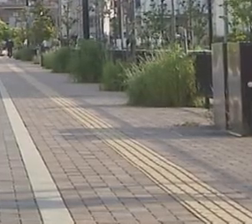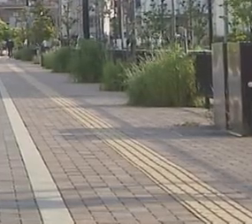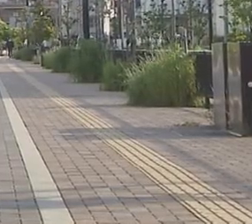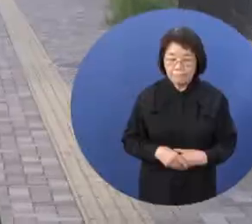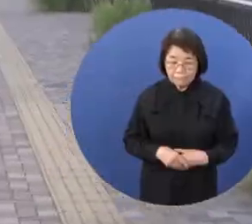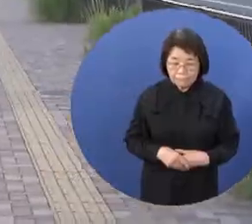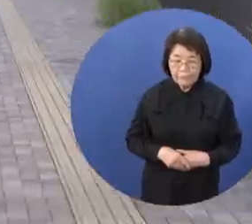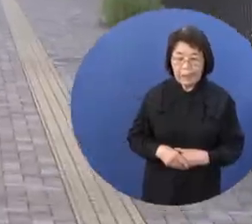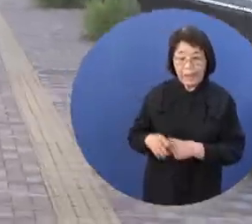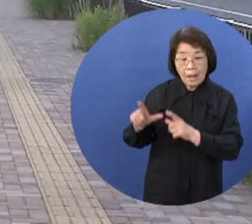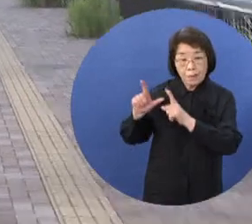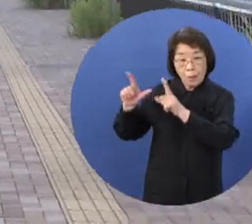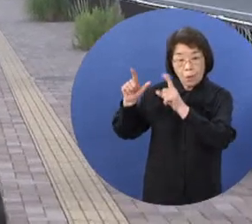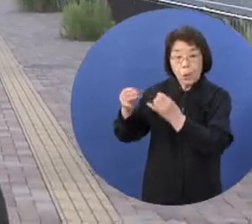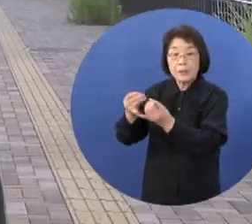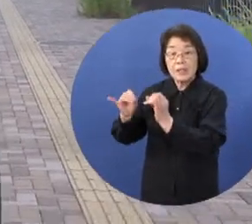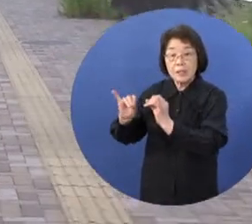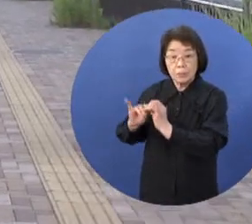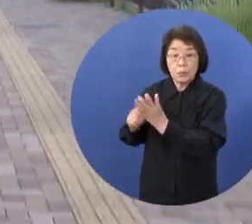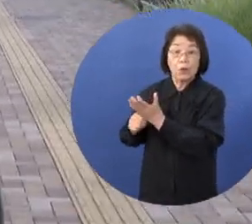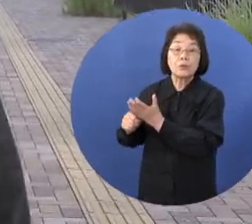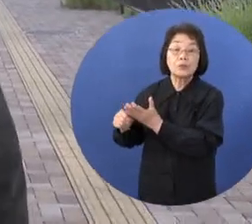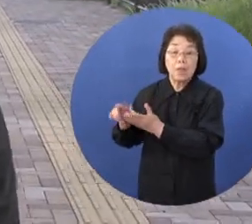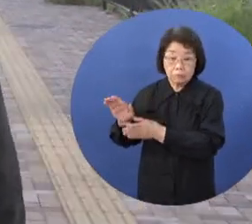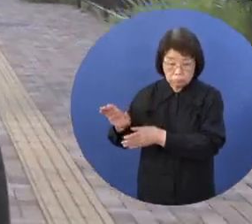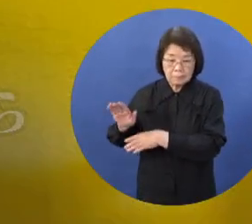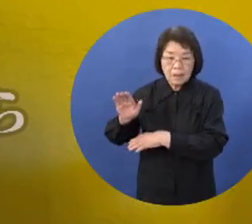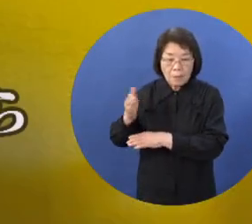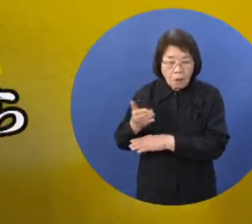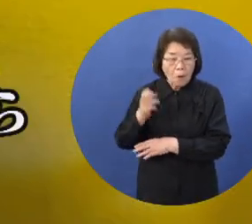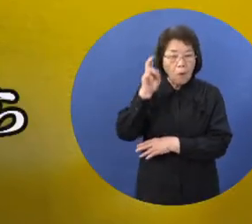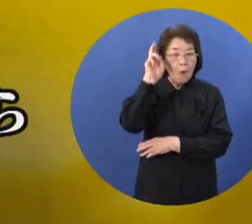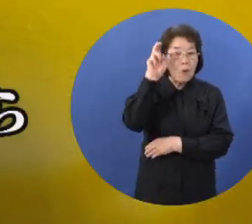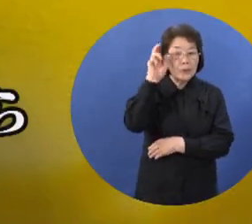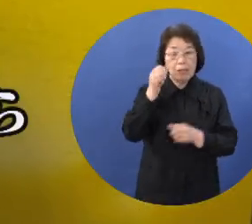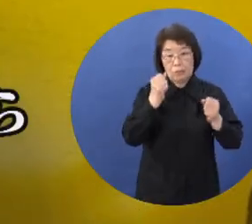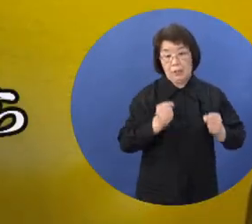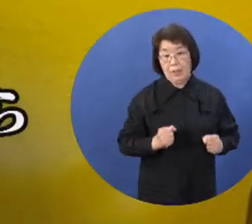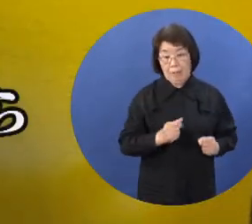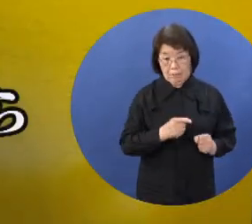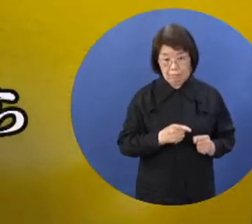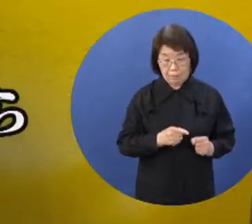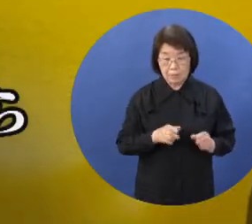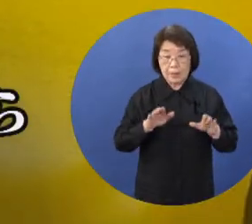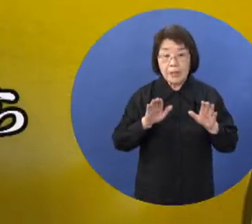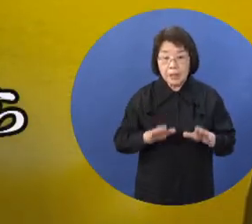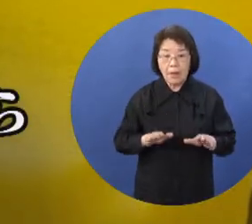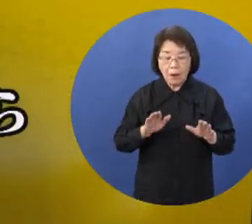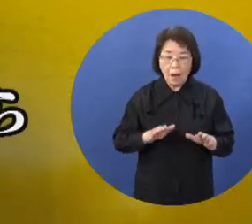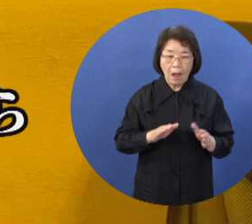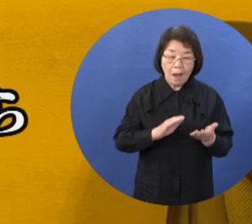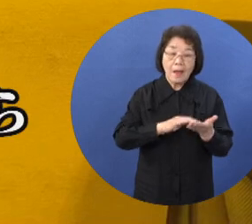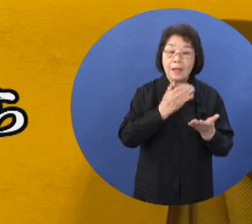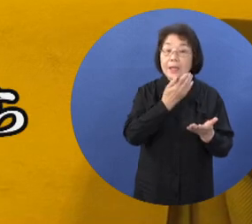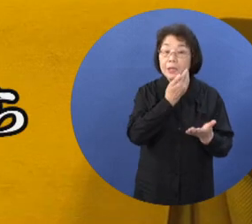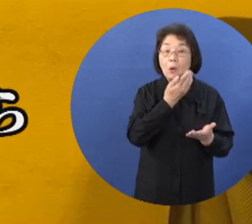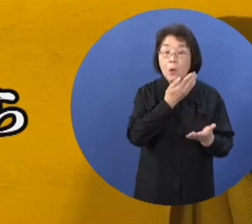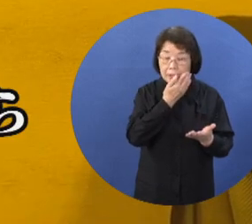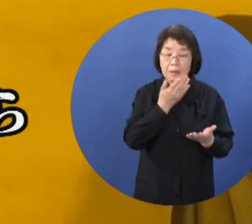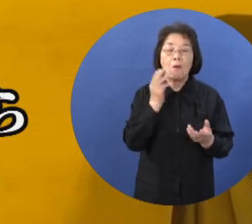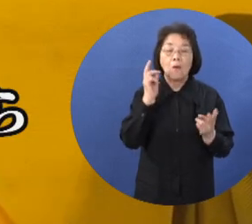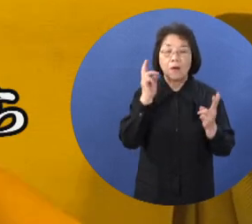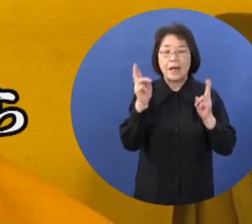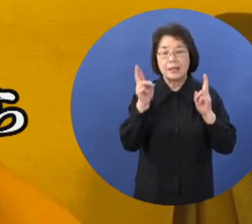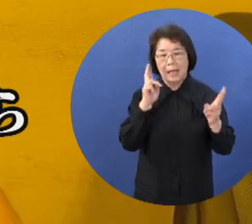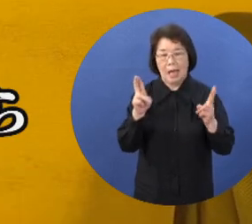東京ダイムに所属する西畝さんは大阪に住んでいます。現在は化粧品の製造工場で働きながら